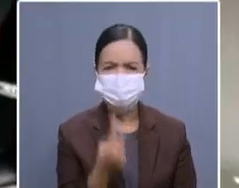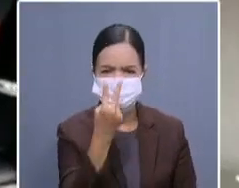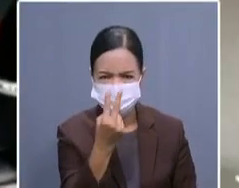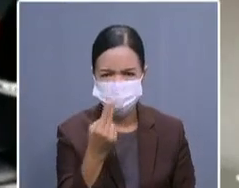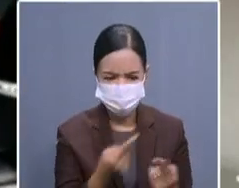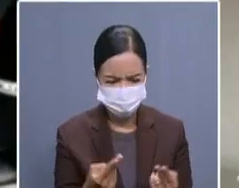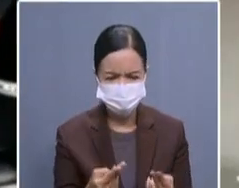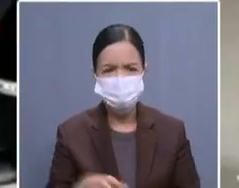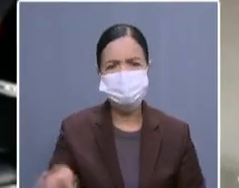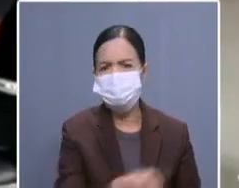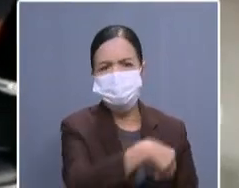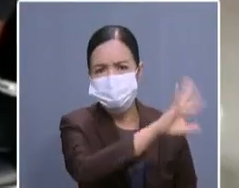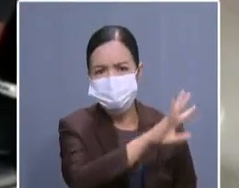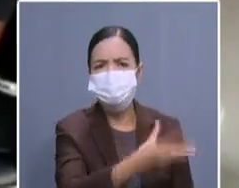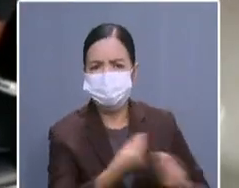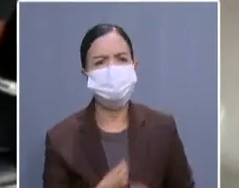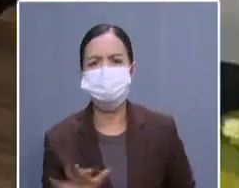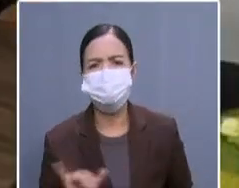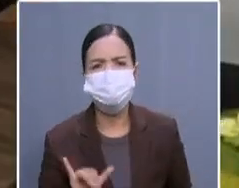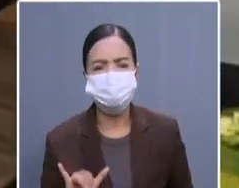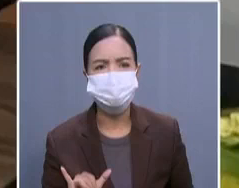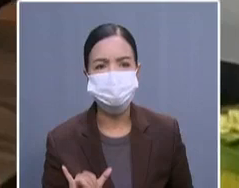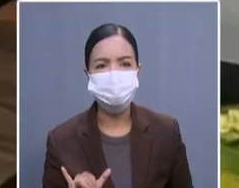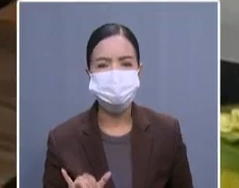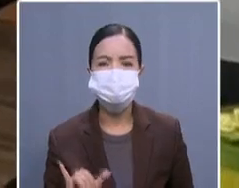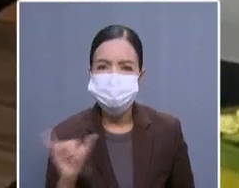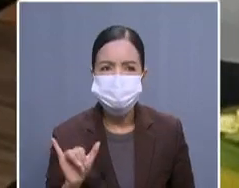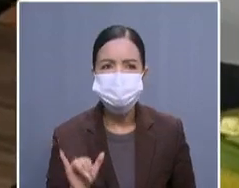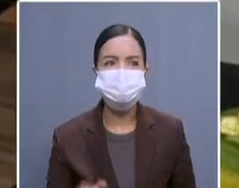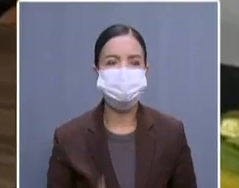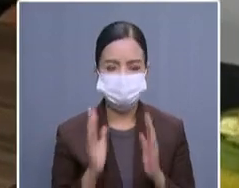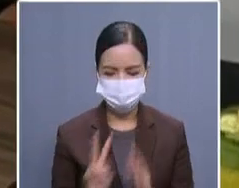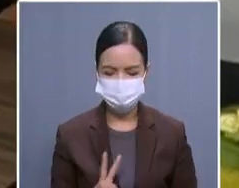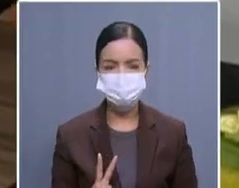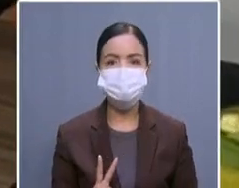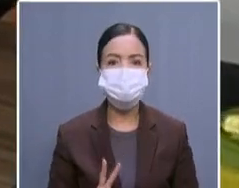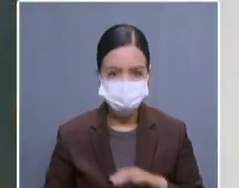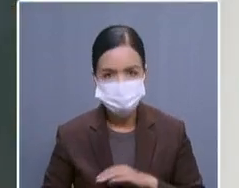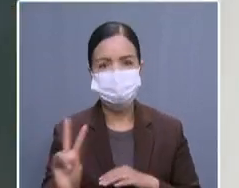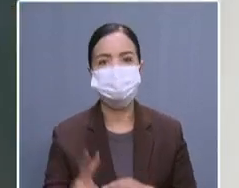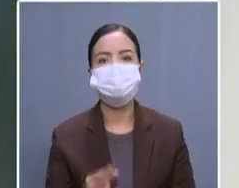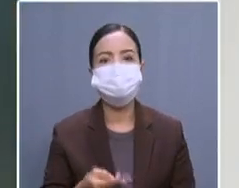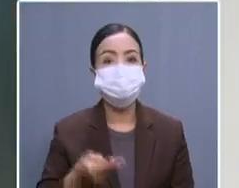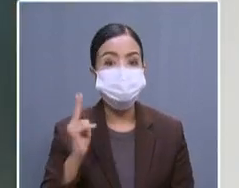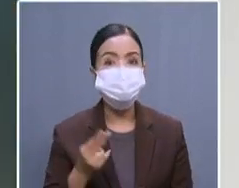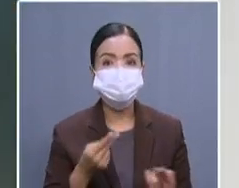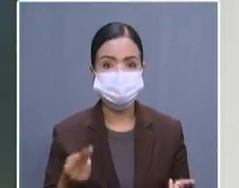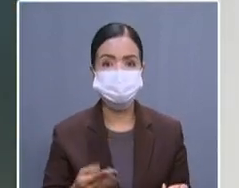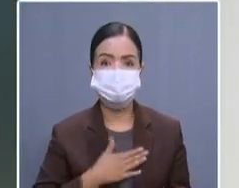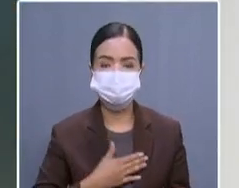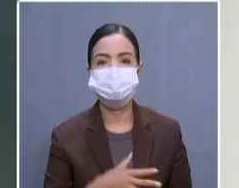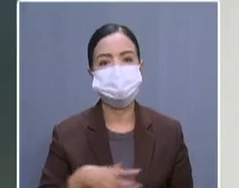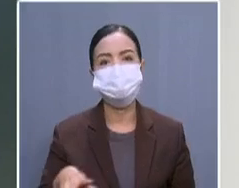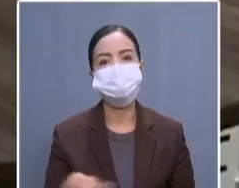ถูกยึดไม่ได้เอามาให้ด้วย oh. ปล่อยแต่บุคคล2บุคคลนี้จากนั้นเนี่ยชุดจับกุมได้โทรศัพท์ม